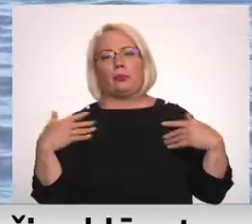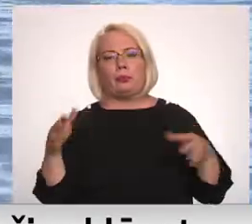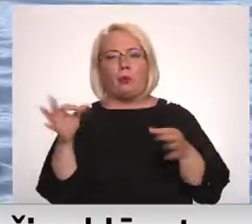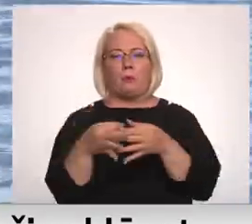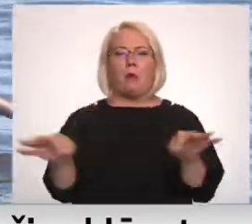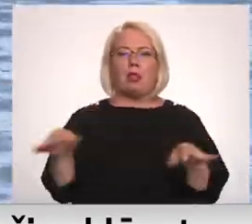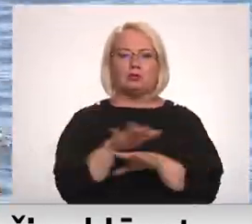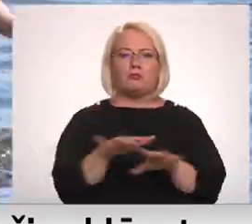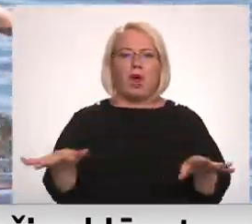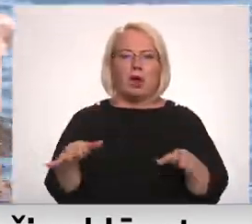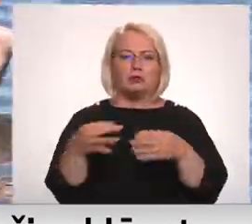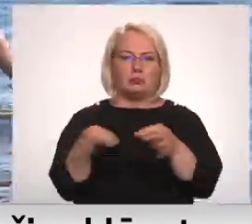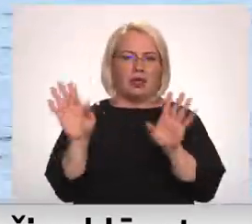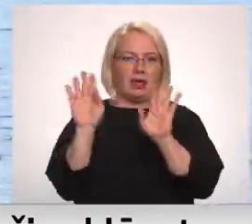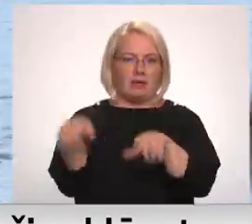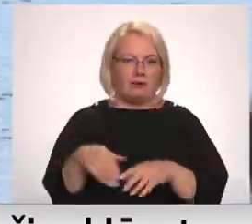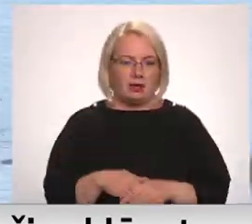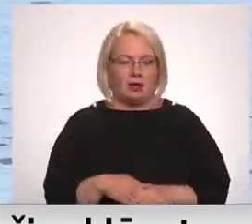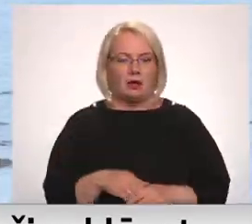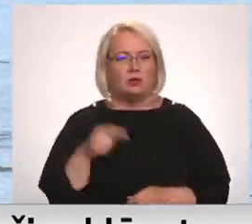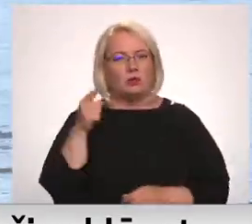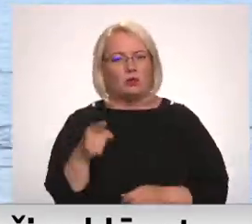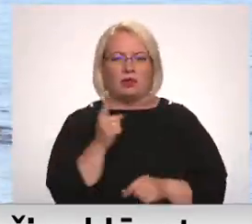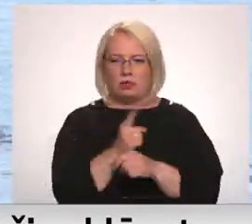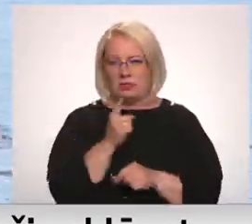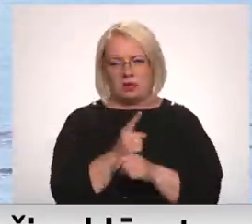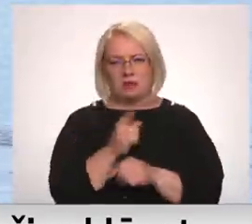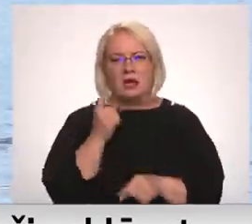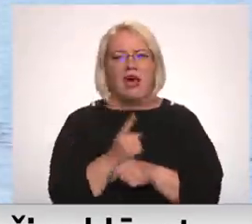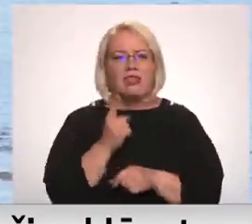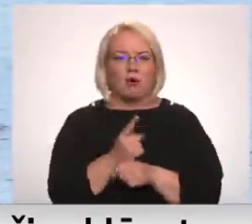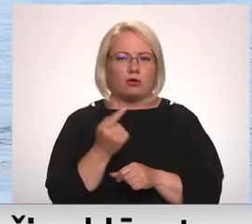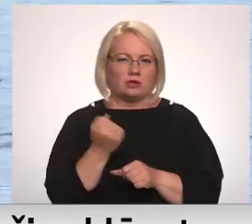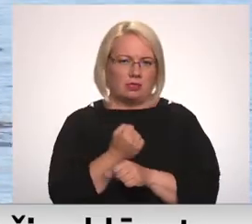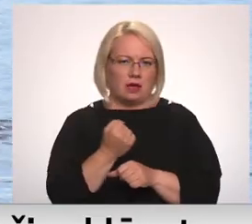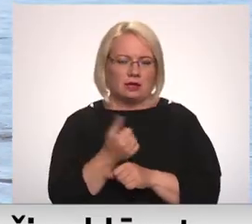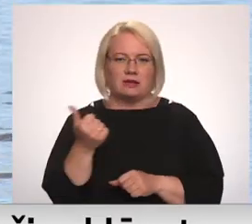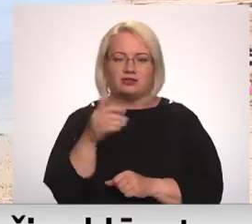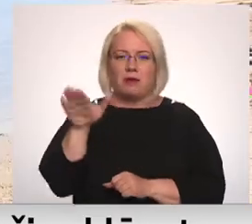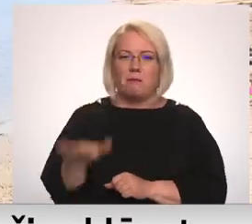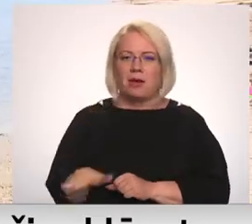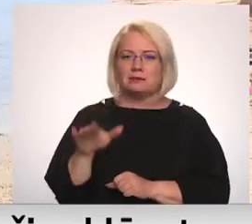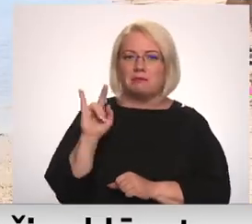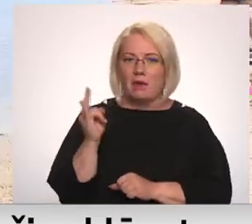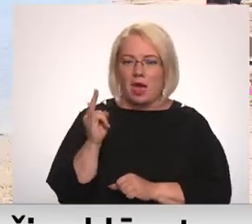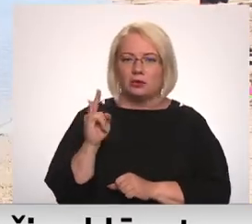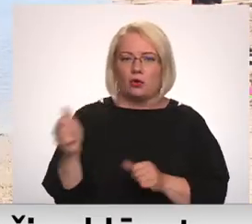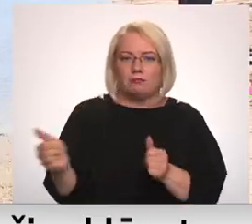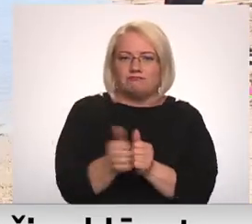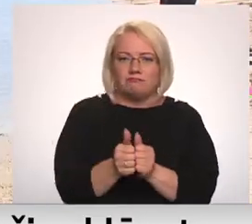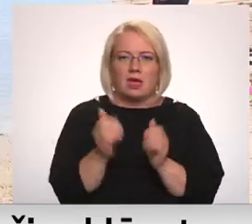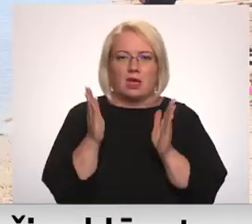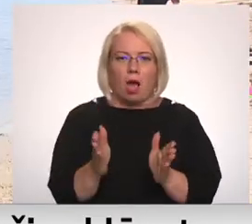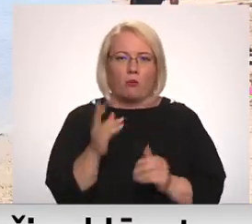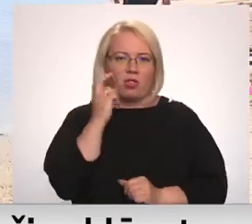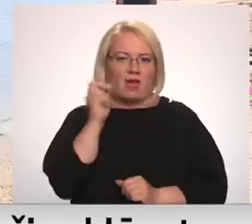bērnus brīvsolī. Bet to nedrīkst kategoriski darīt, ir sevišķi jau mazāks bērns, jo tuvāk jābūt ir vecākam